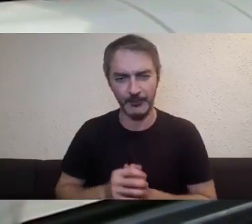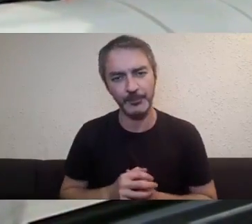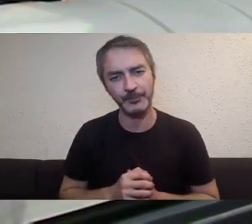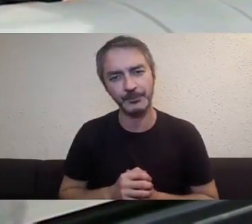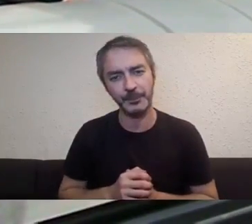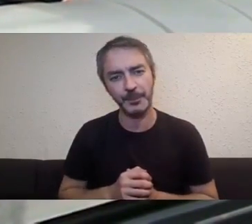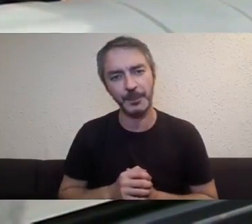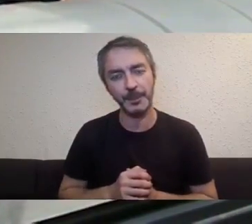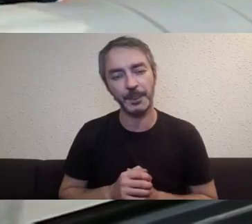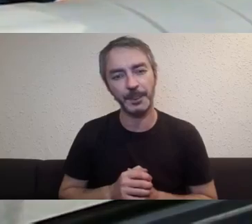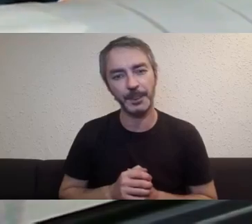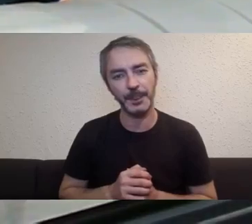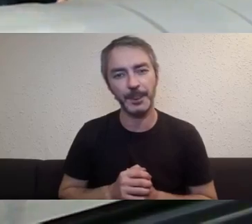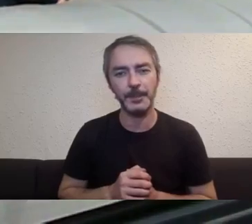comentar.